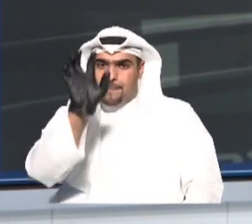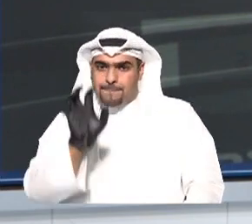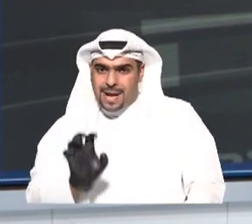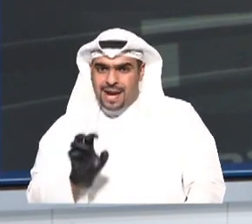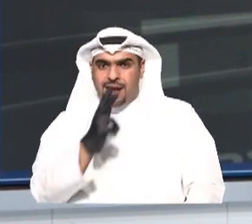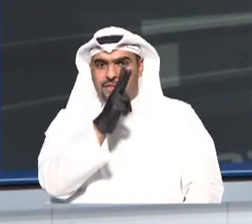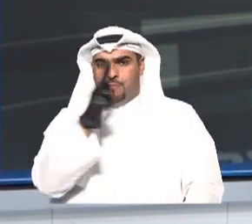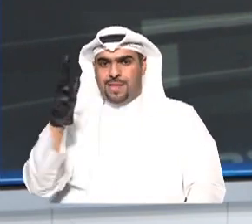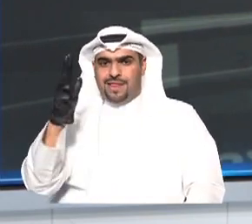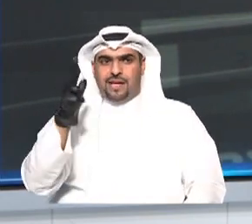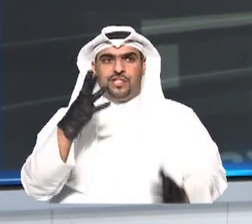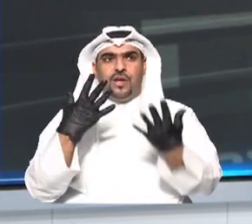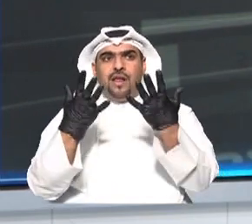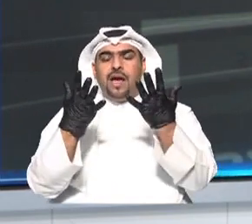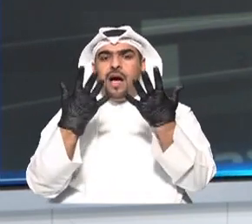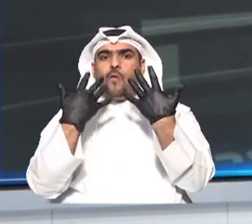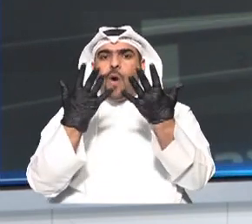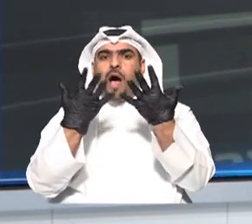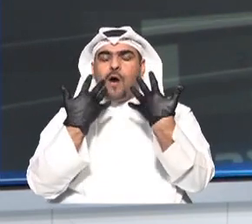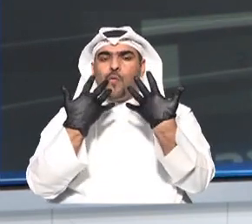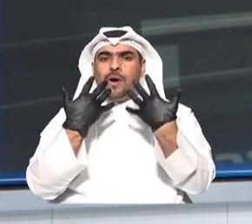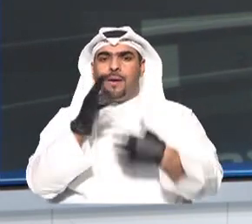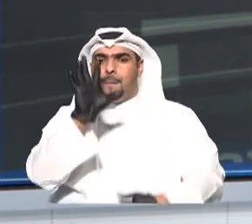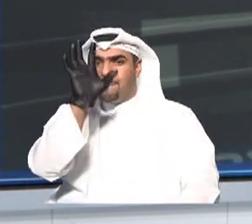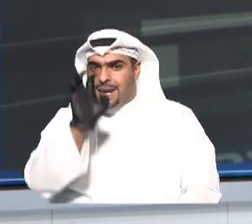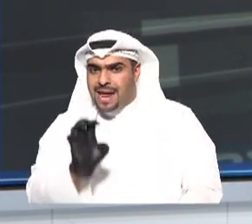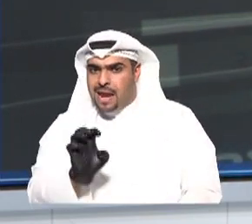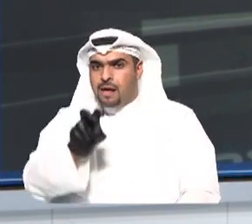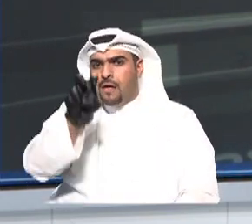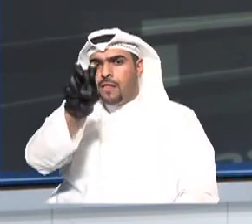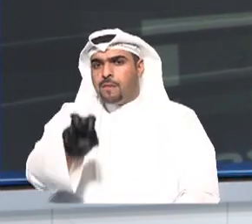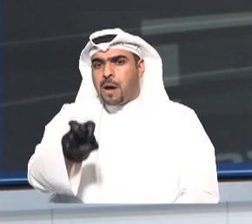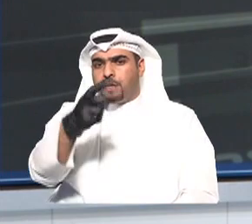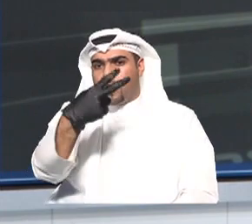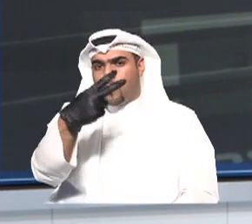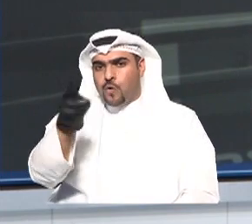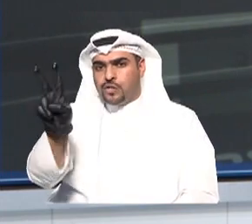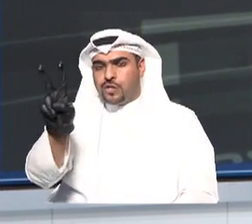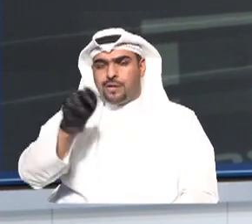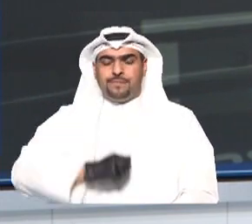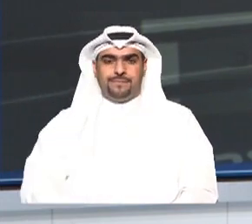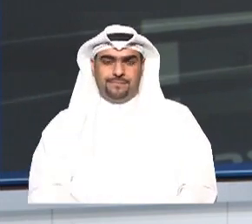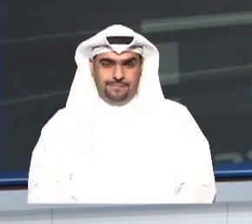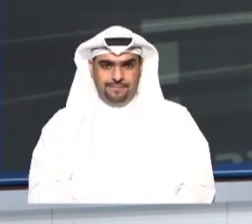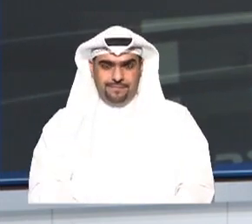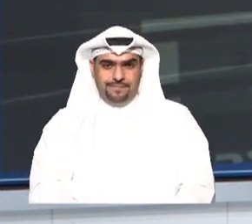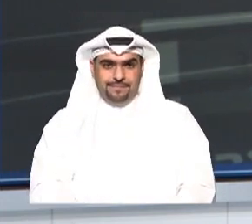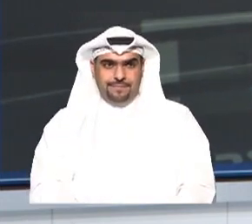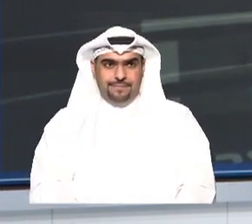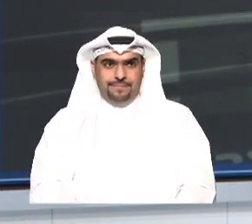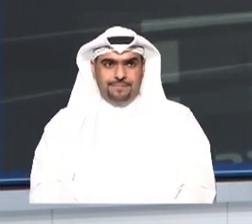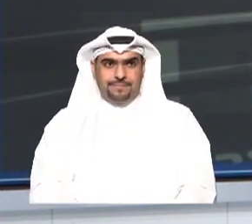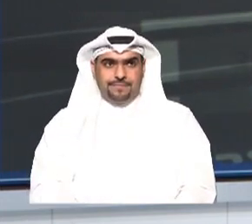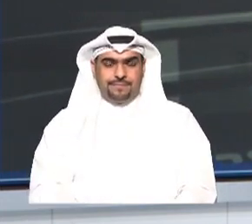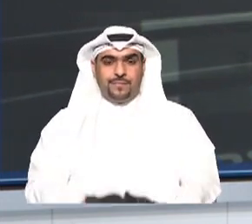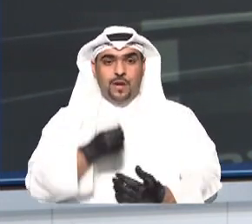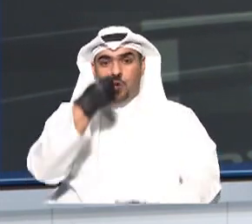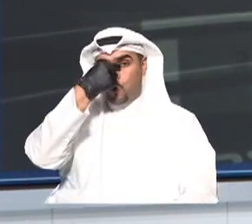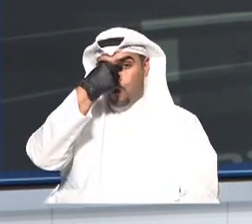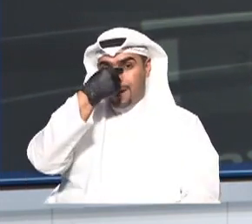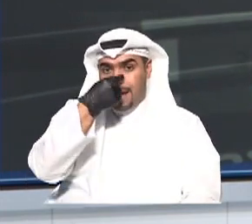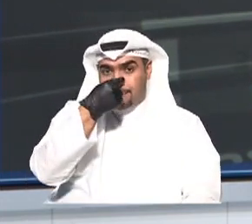كيلومتر في الساعة. ودرجة الحرارة العظمى المتوقعة 31 درجة مئوية، بالنسبة للصغرى قد تصل إلى 18 درجة مئوية. يوم